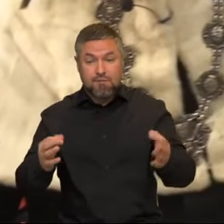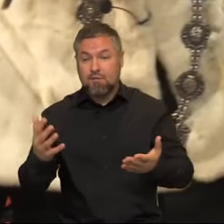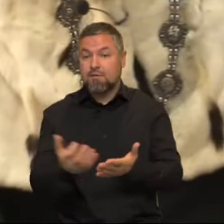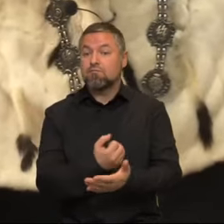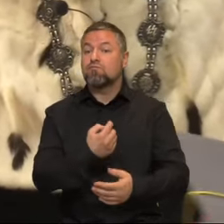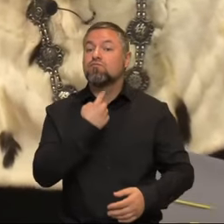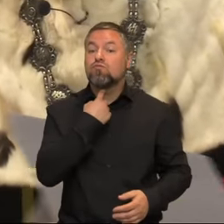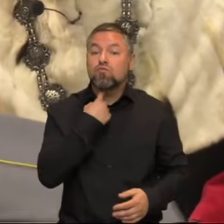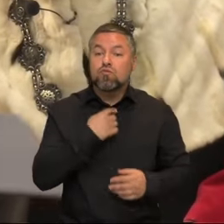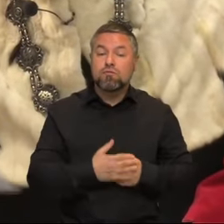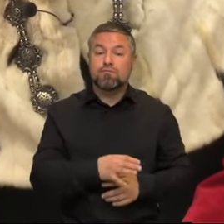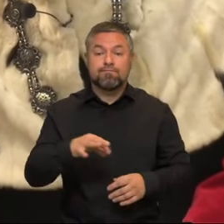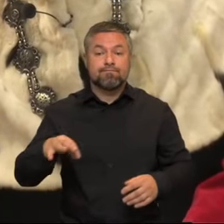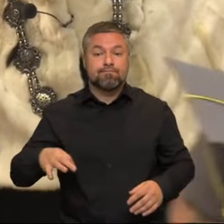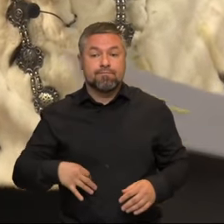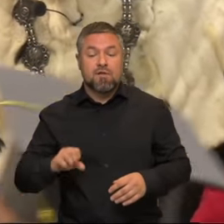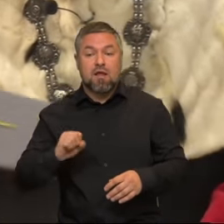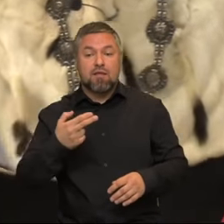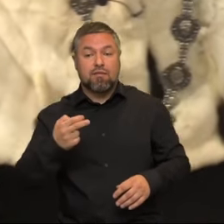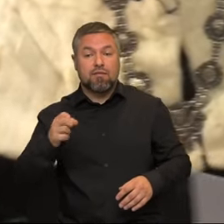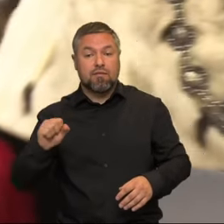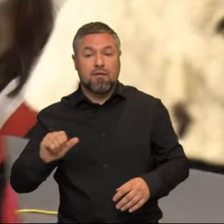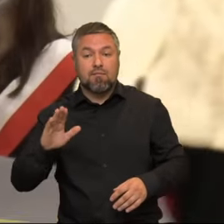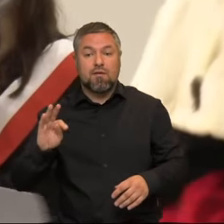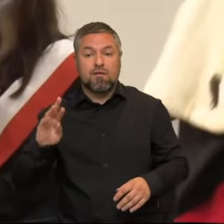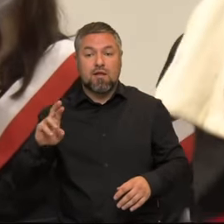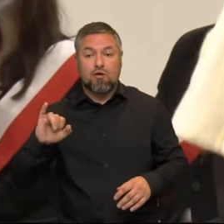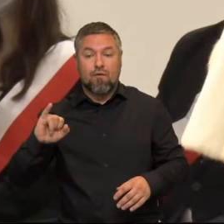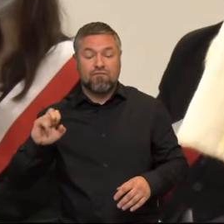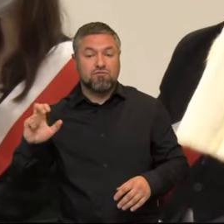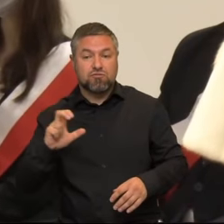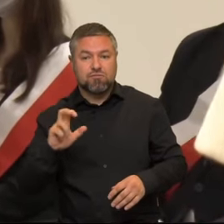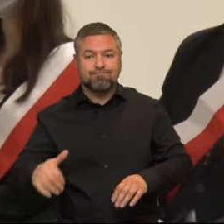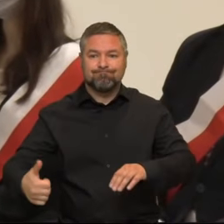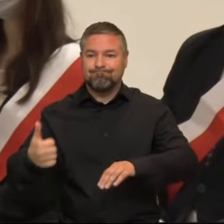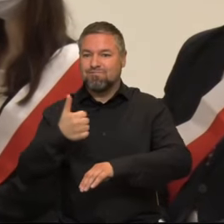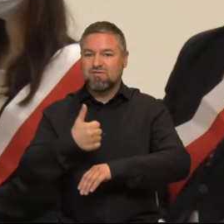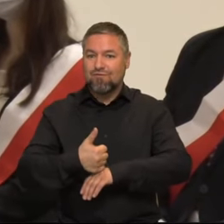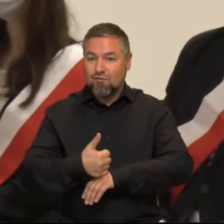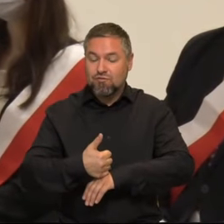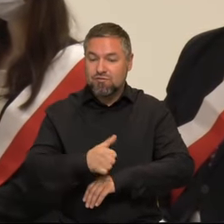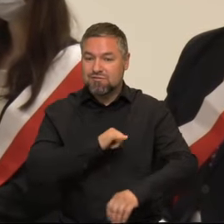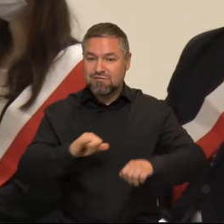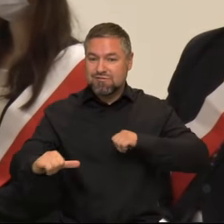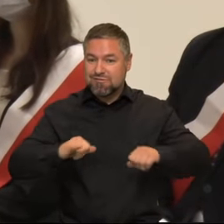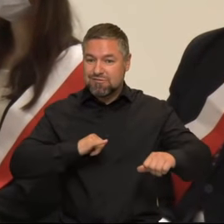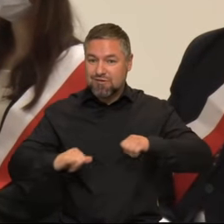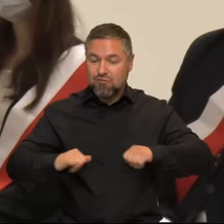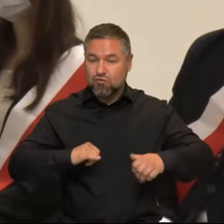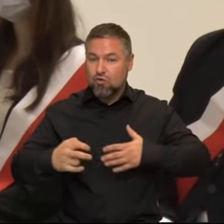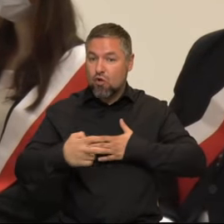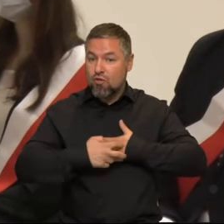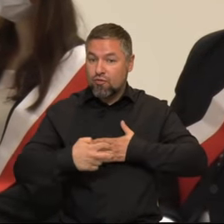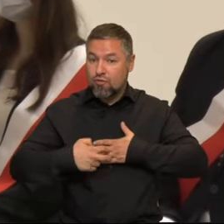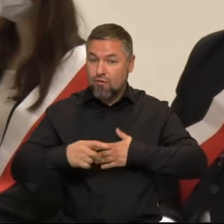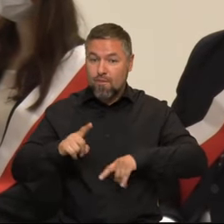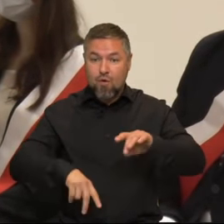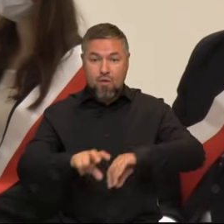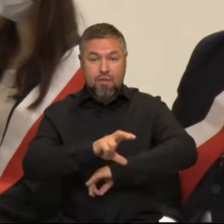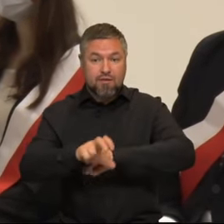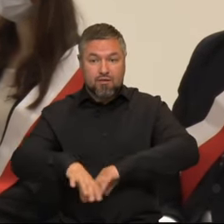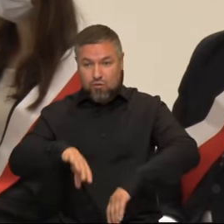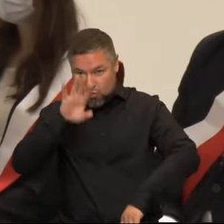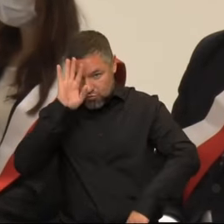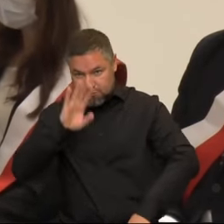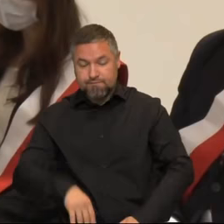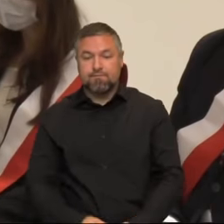zabranie głosu panią Annę Bednarowicz, przewodniczącą samorządu doktorantów Politechniki